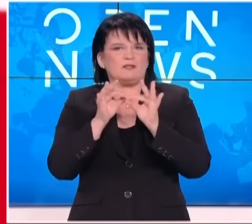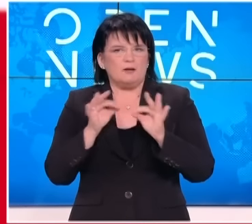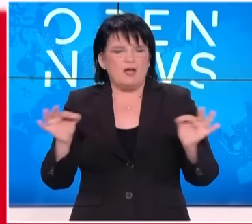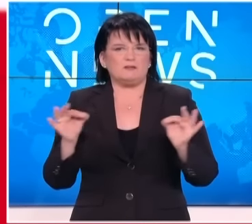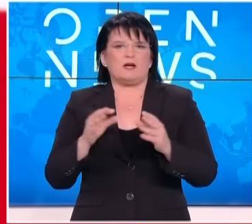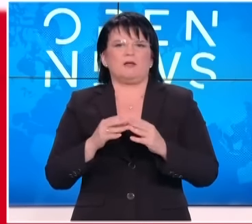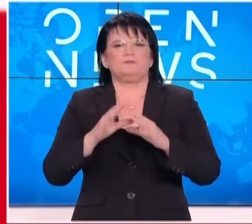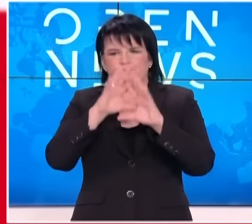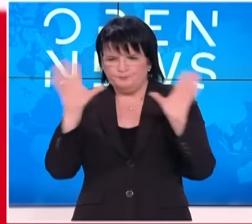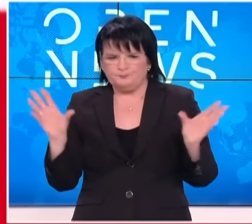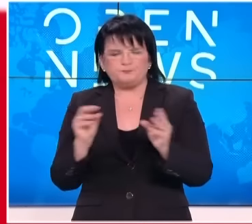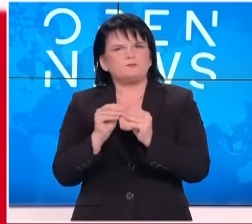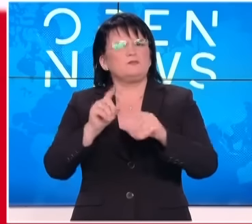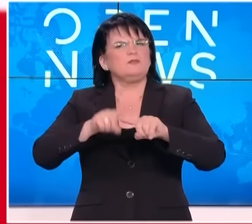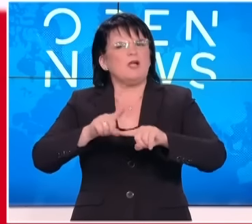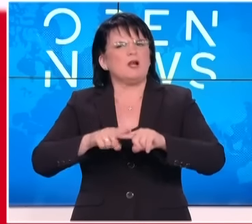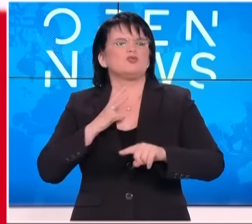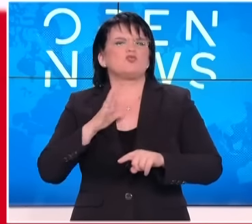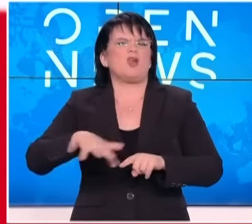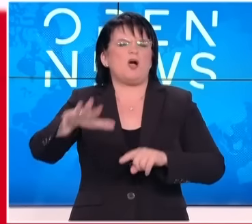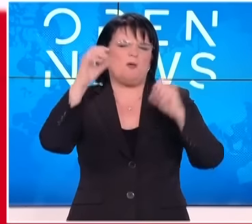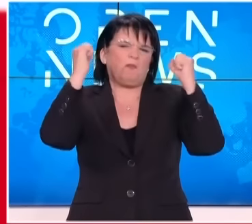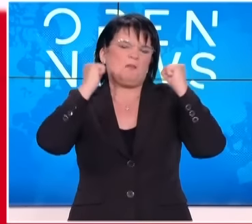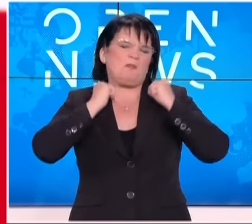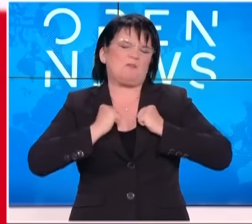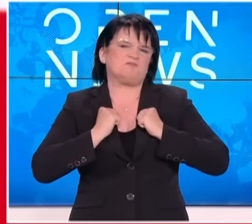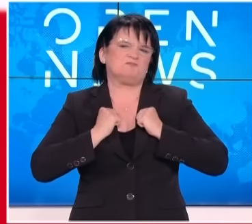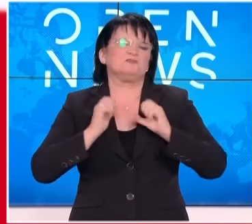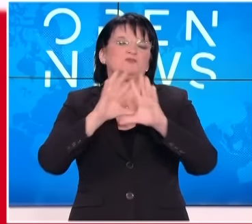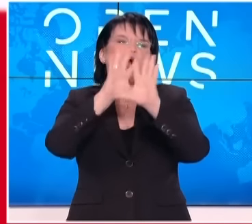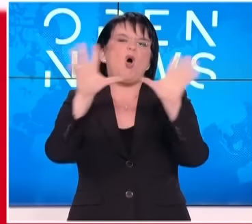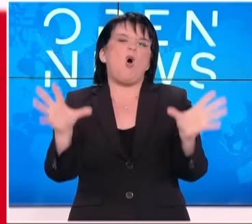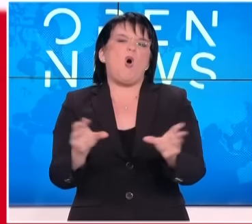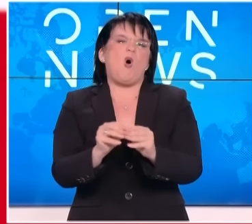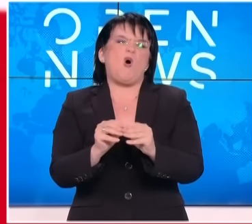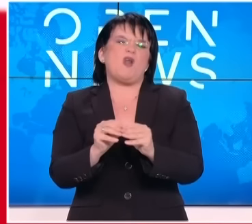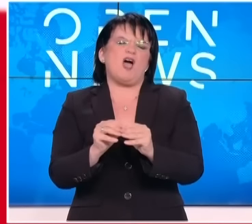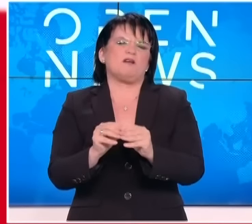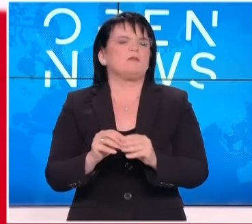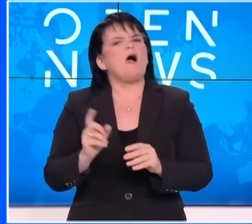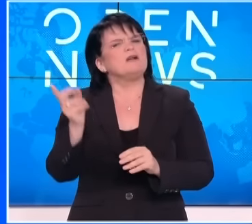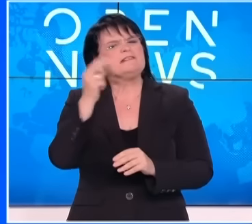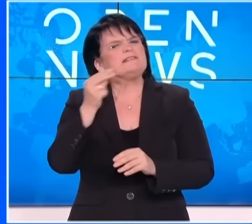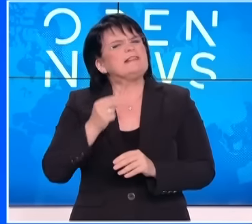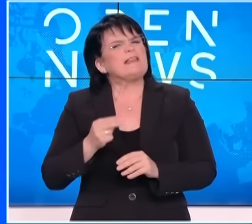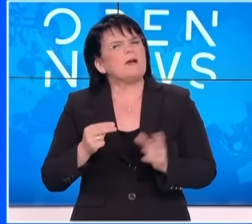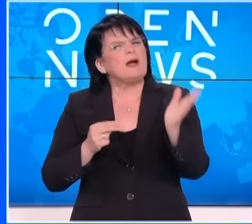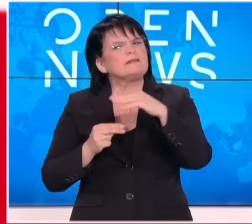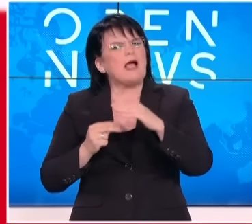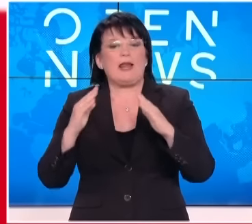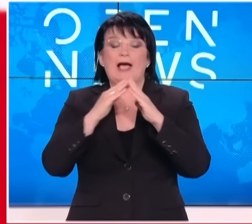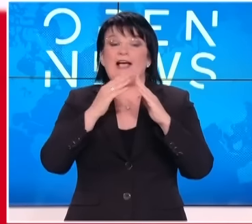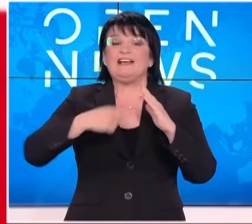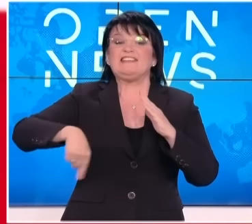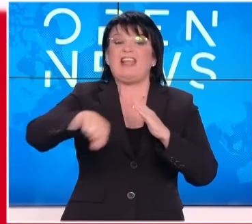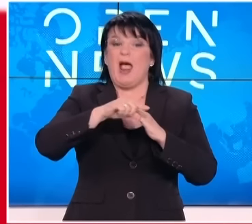για αυτό που έχει κάνει στην ελλάδα στον ελληνικό λαό και εδώ είναι όλα πάνω τμπ απ τα τέμπη